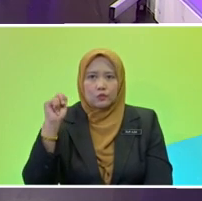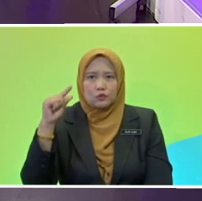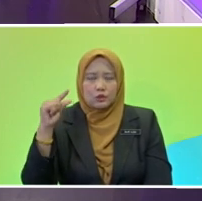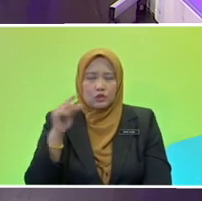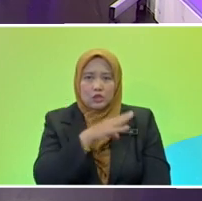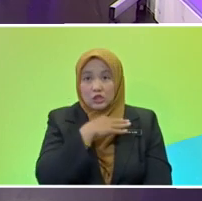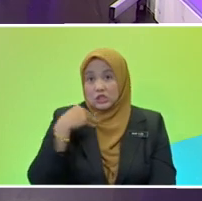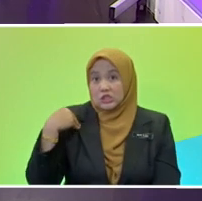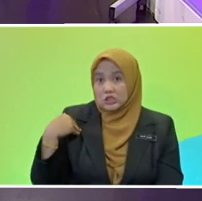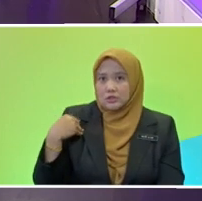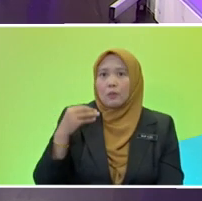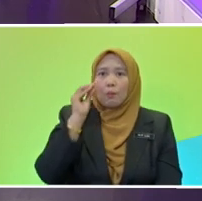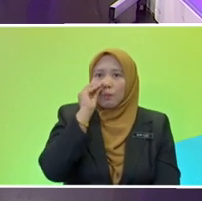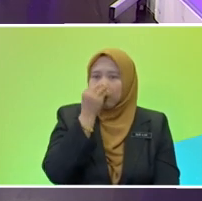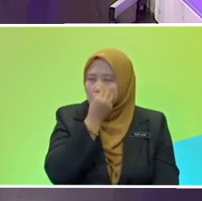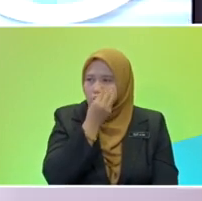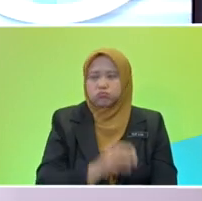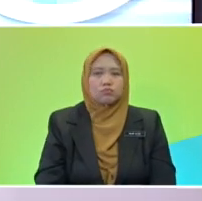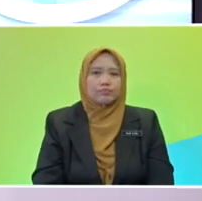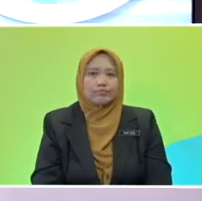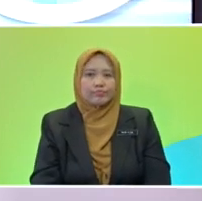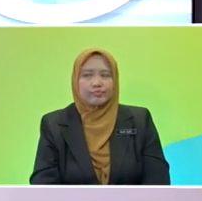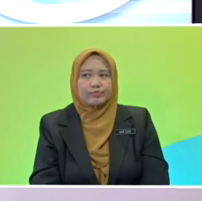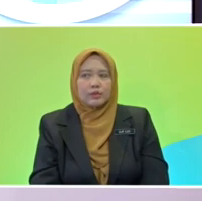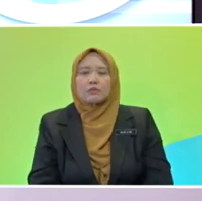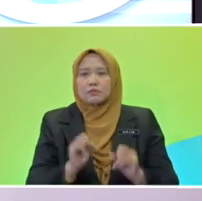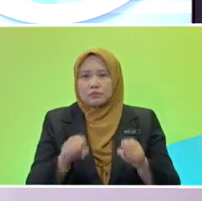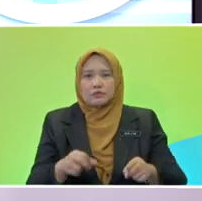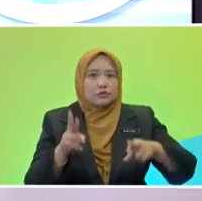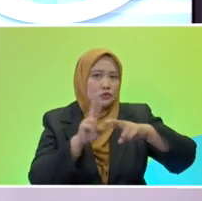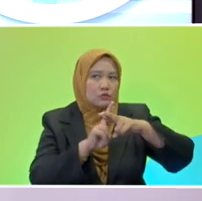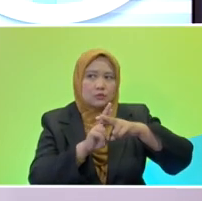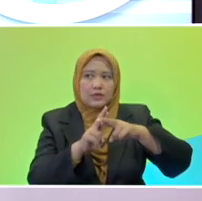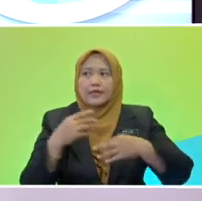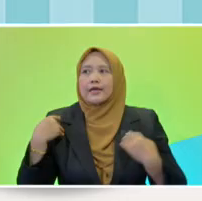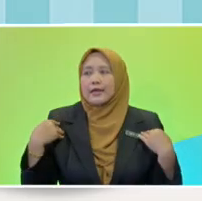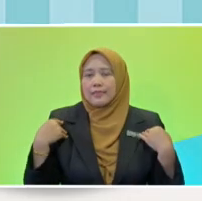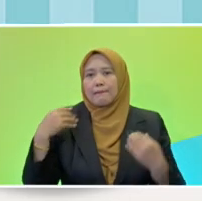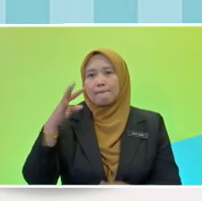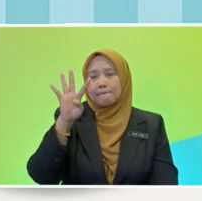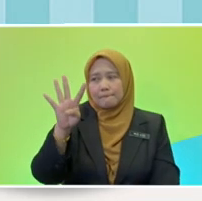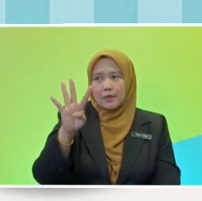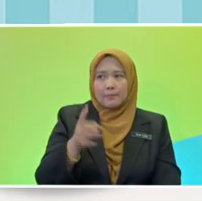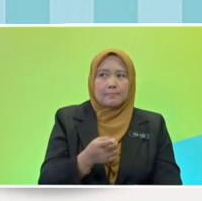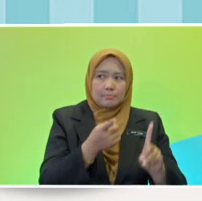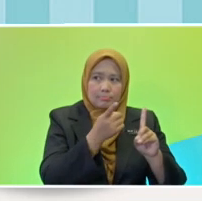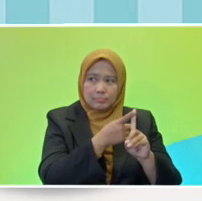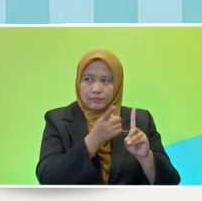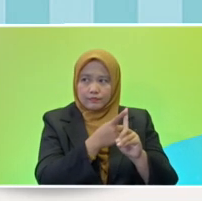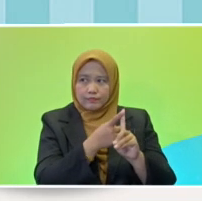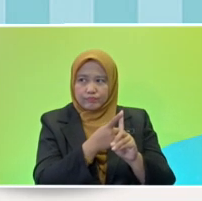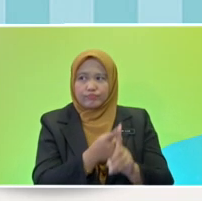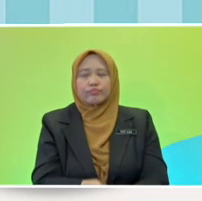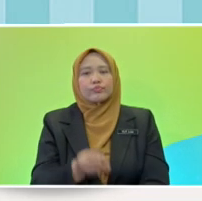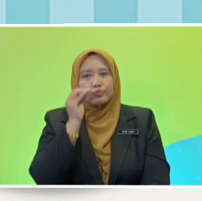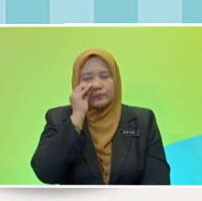HAM ke paham jadi kesimpulan kecil kita dapat lihat di sini ialah adik empat yang pertama yaitu pokok